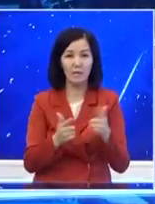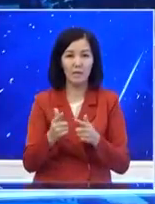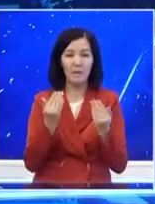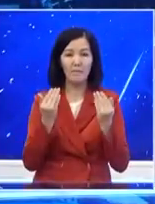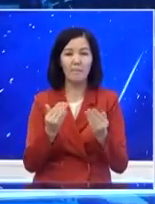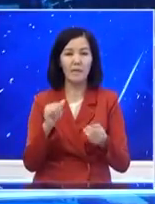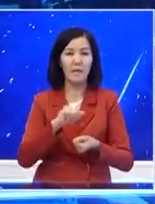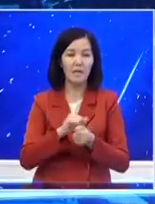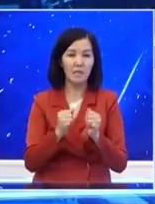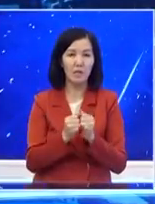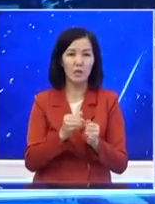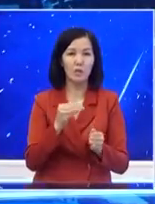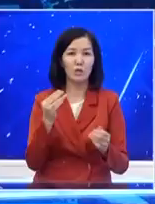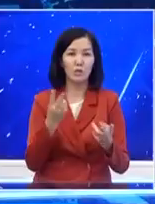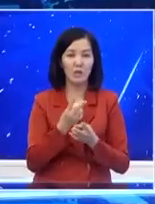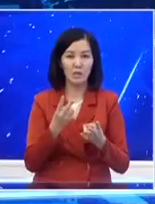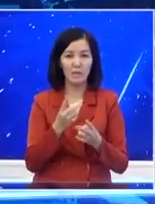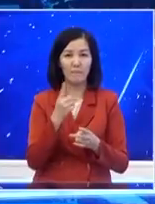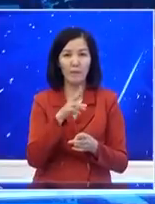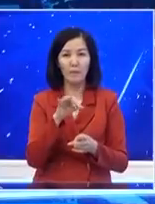Биыл қатты отынға жетісулықтар қажеттілігі